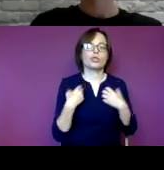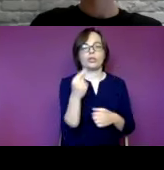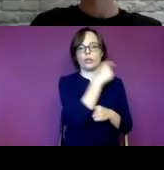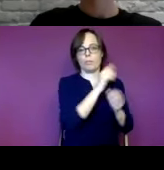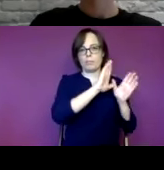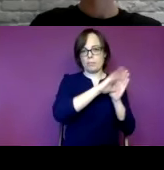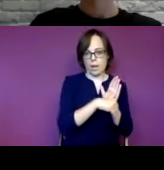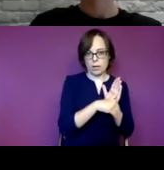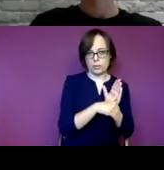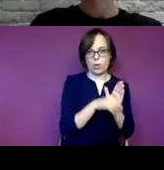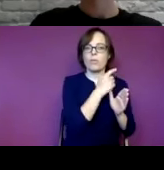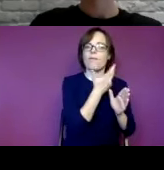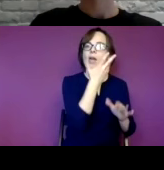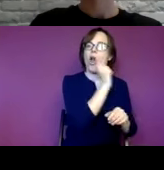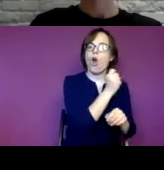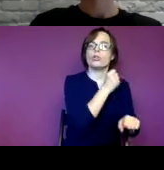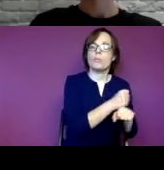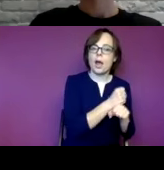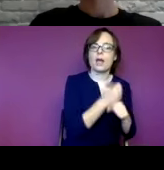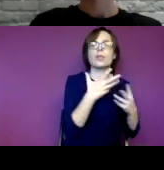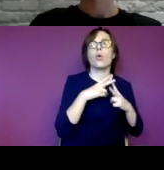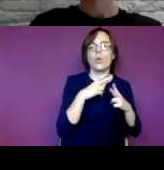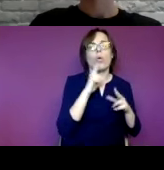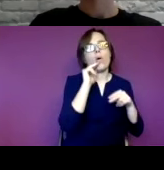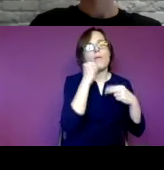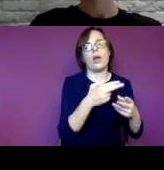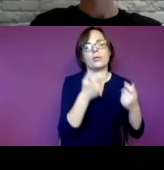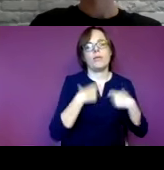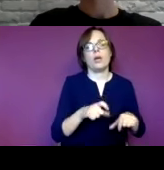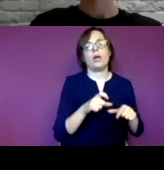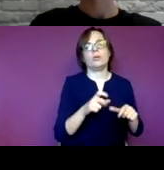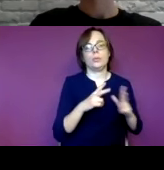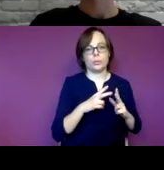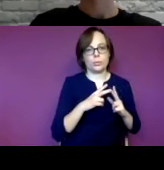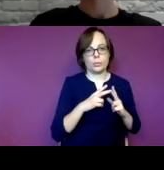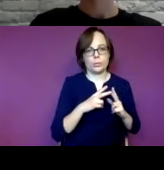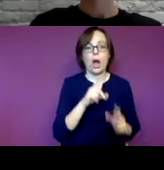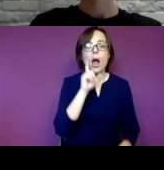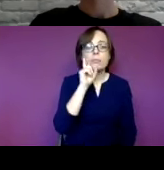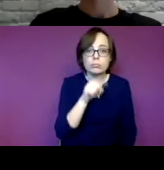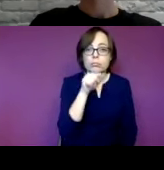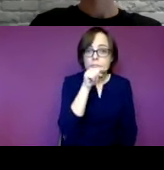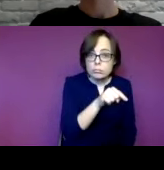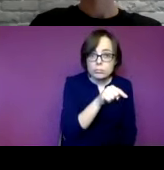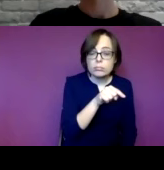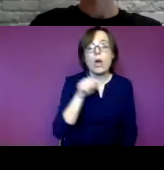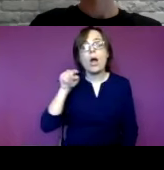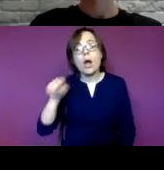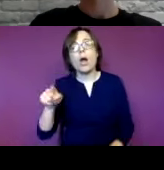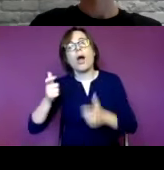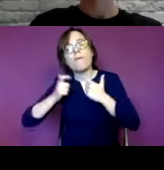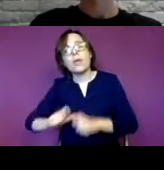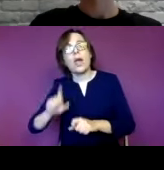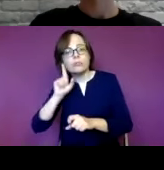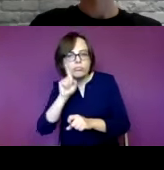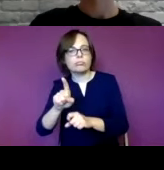po wielu godzinach pracy wracają na wieś. W niewielu momentach się łączy, tak?